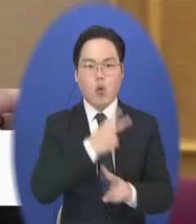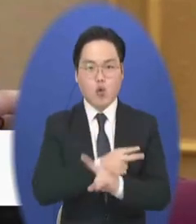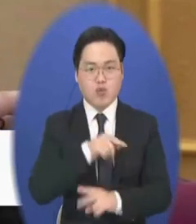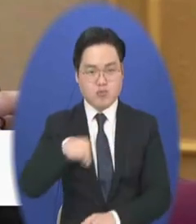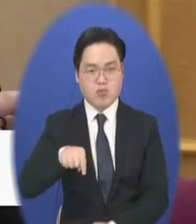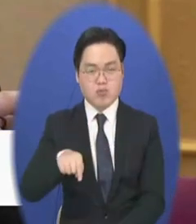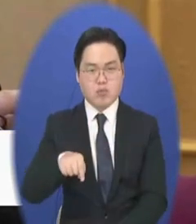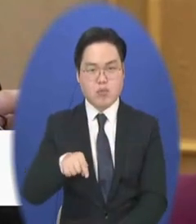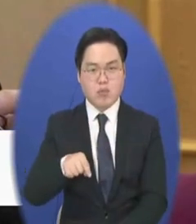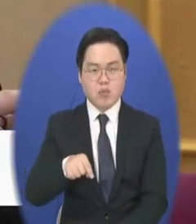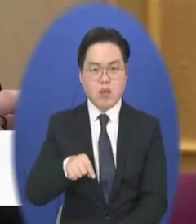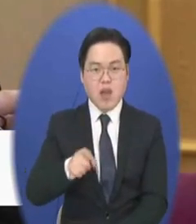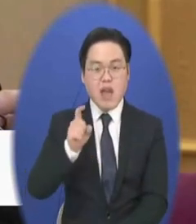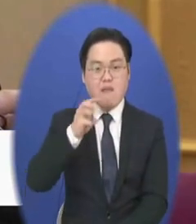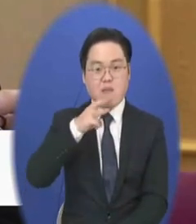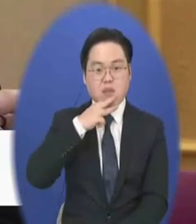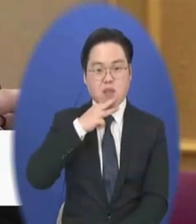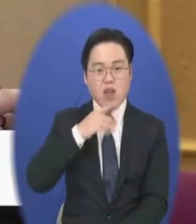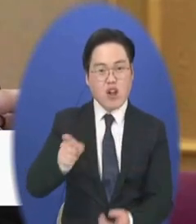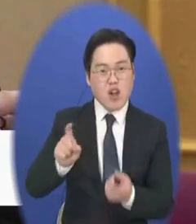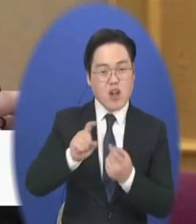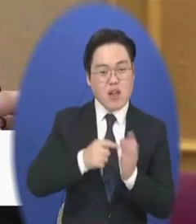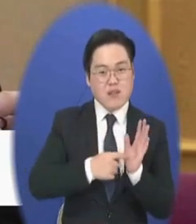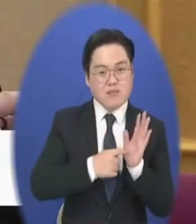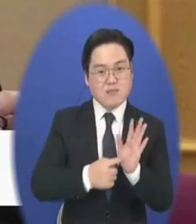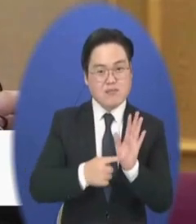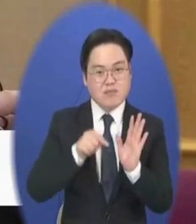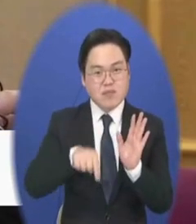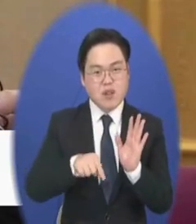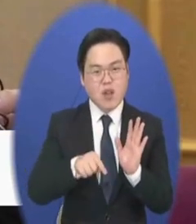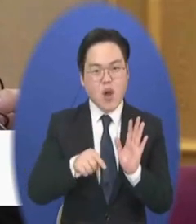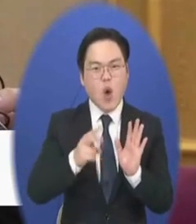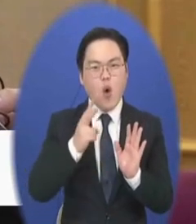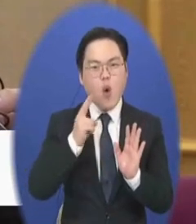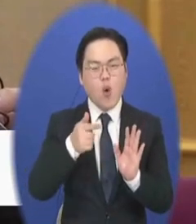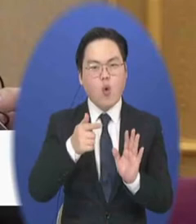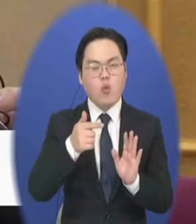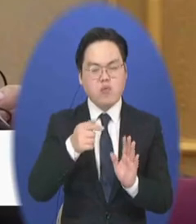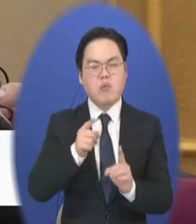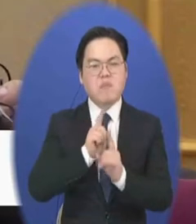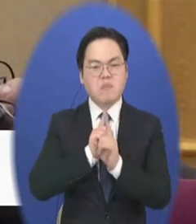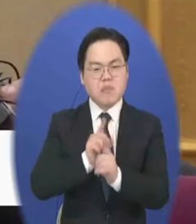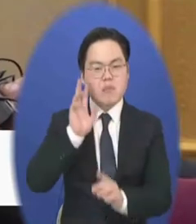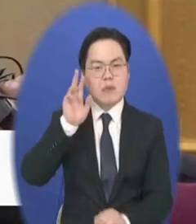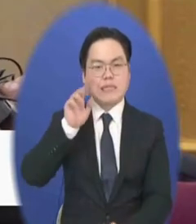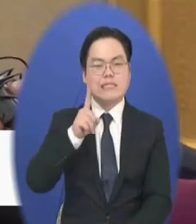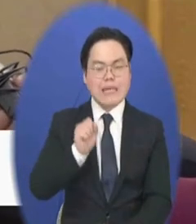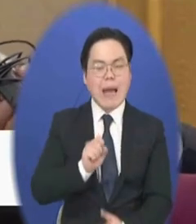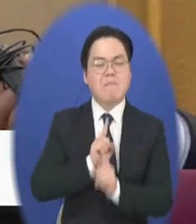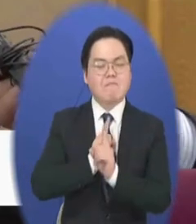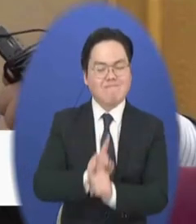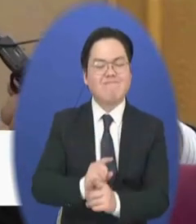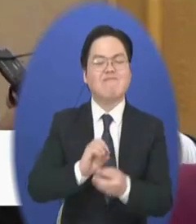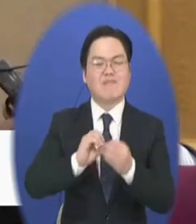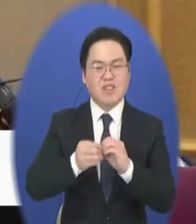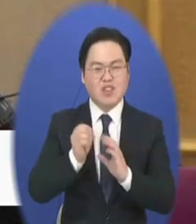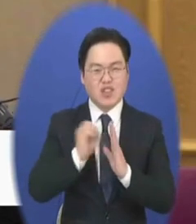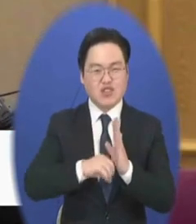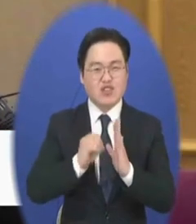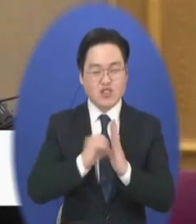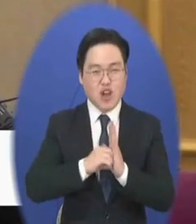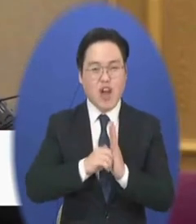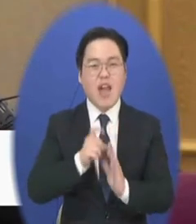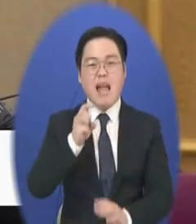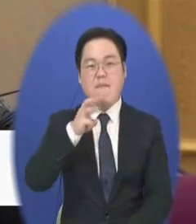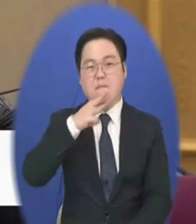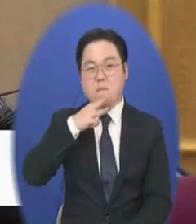Хэвлэлийн зөвлөлийн гаргасан шийдвэрийг харин тухайн хэвлэлийн нийтлэгч үг дуугүй биелүүлэх ёстой. Хэвлэлийн зөвлөл нь мэдээж хэрэг одоо энэ хэвлэл